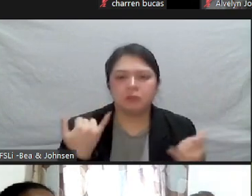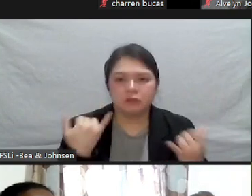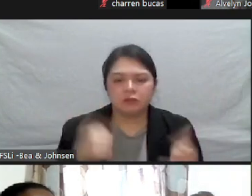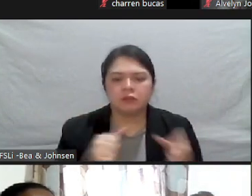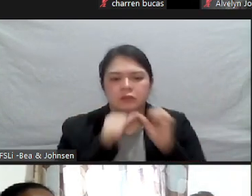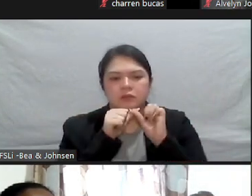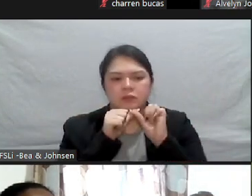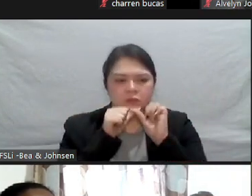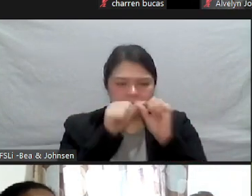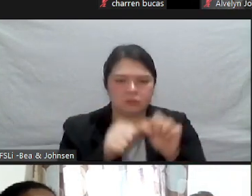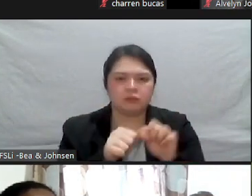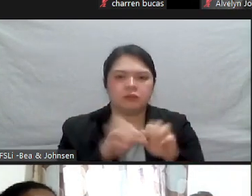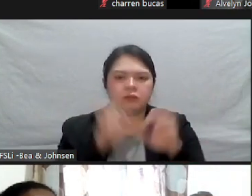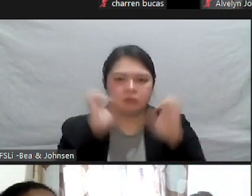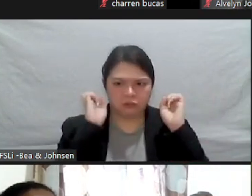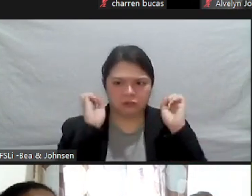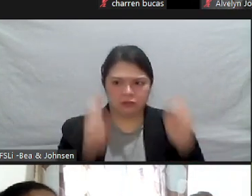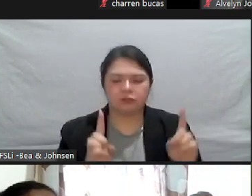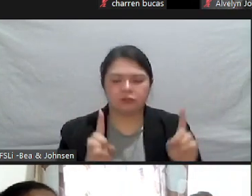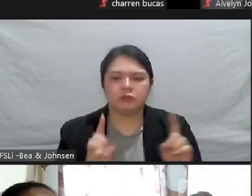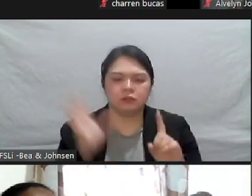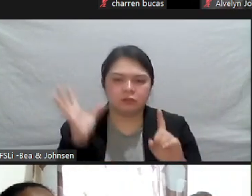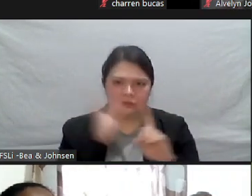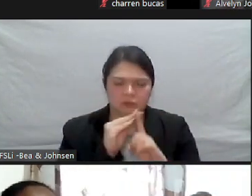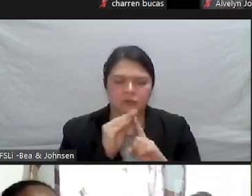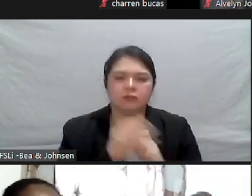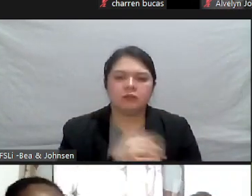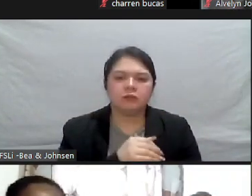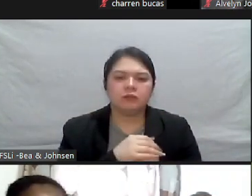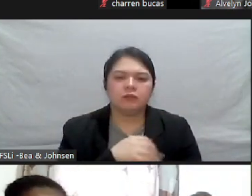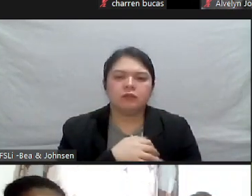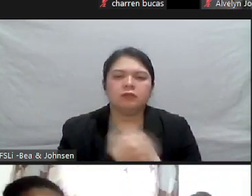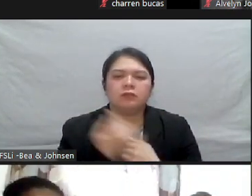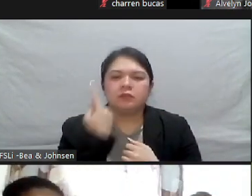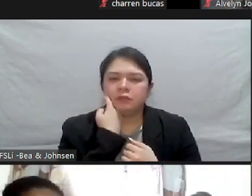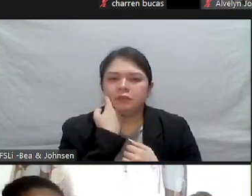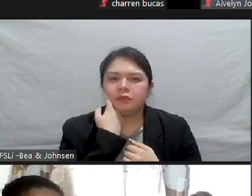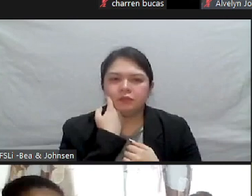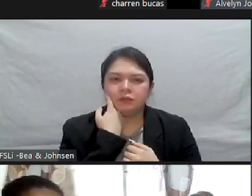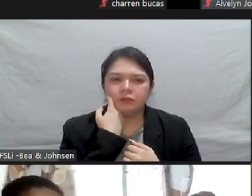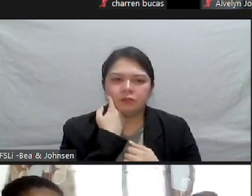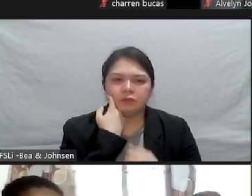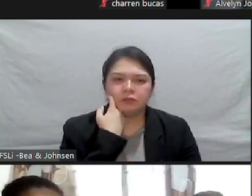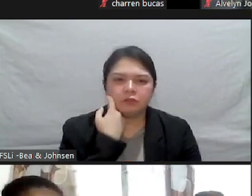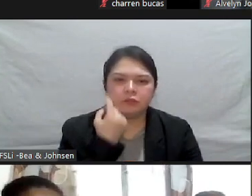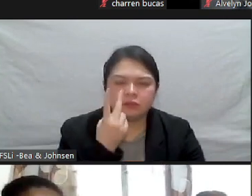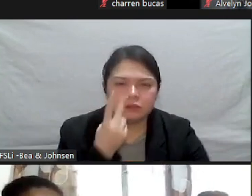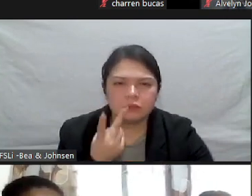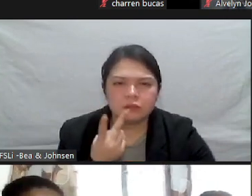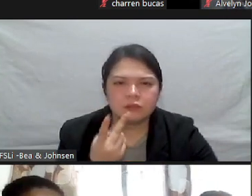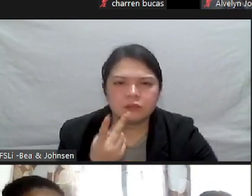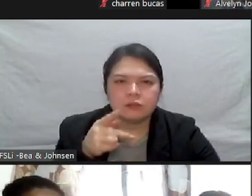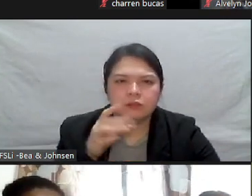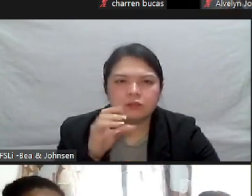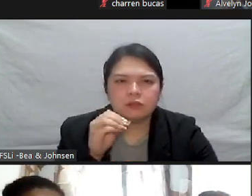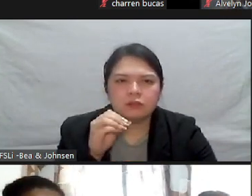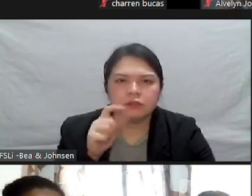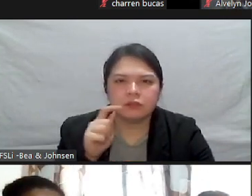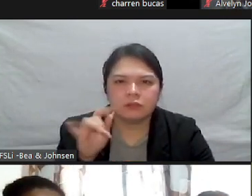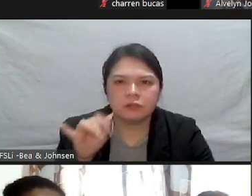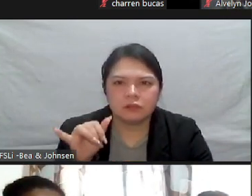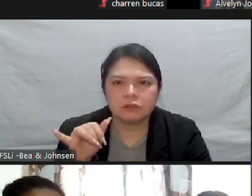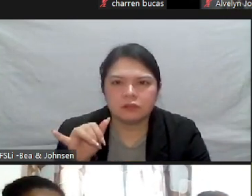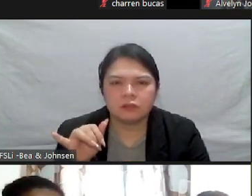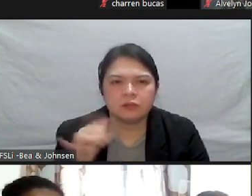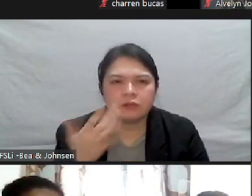ang kanilang edukasyon at kultura? Kanina po nakita ko si Ma'am Poti mula sa Teachers Inc. na nag-raise